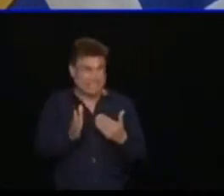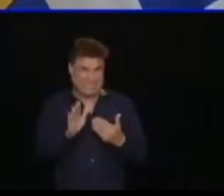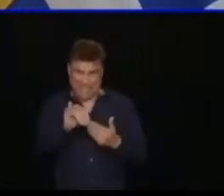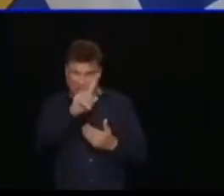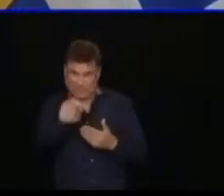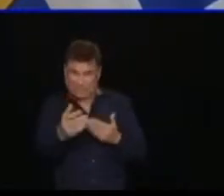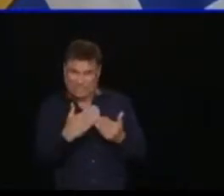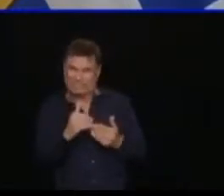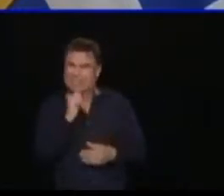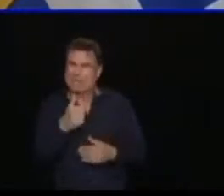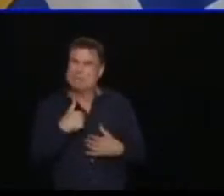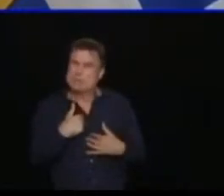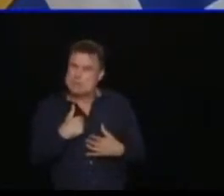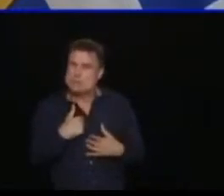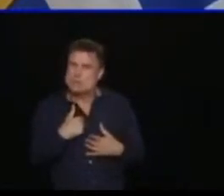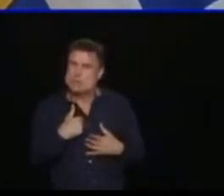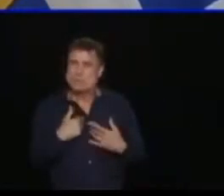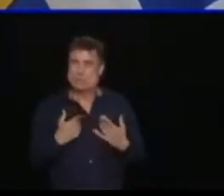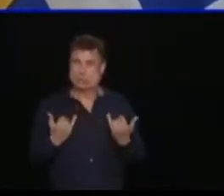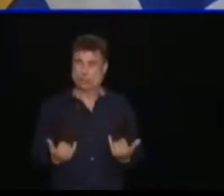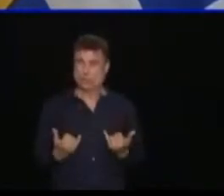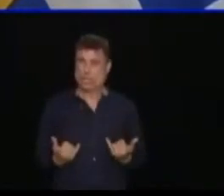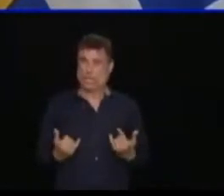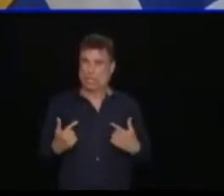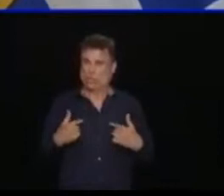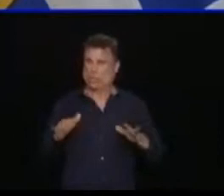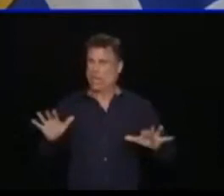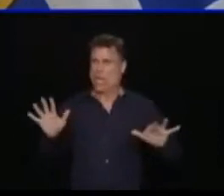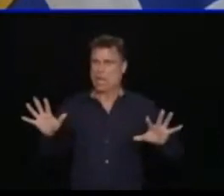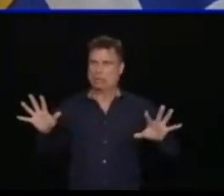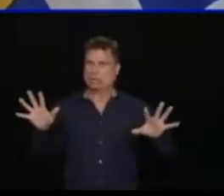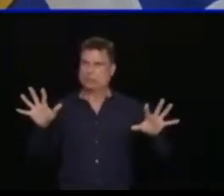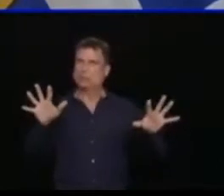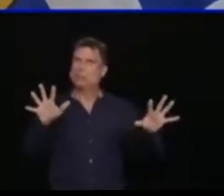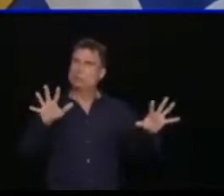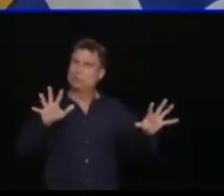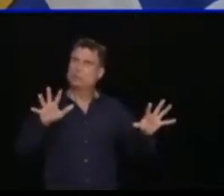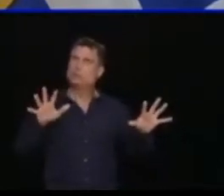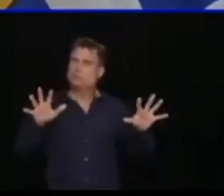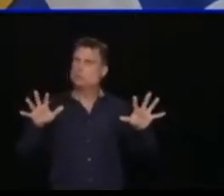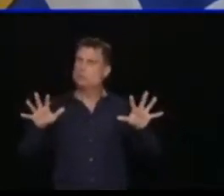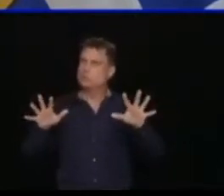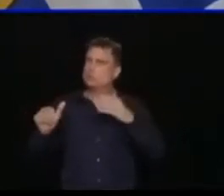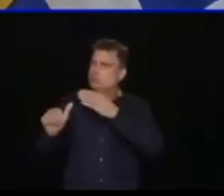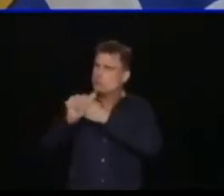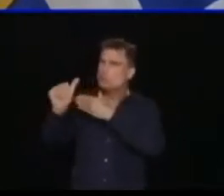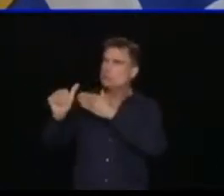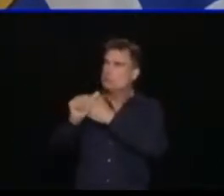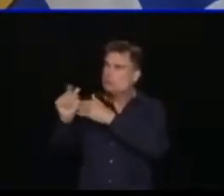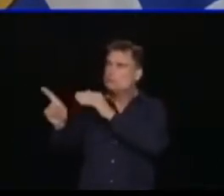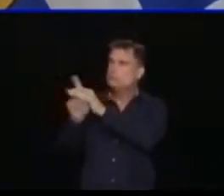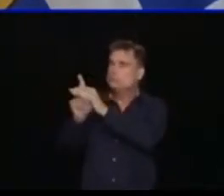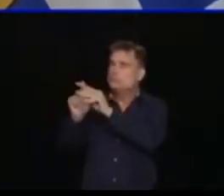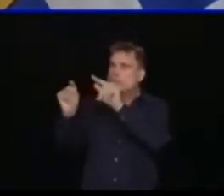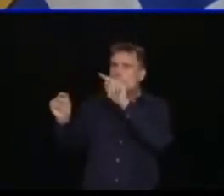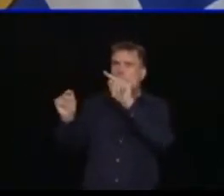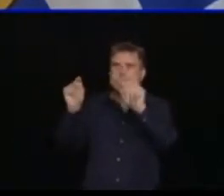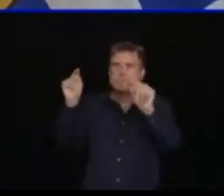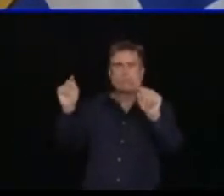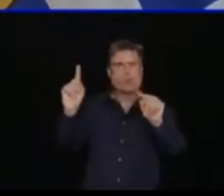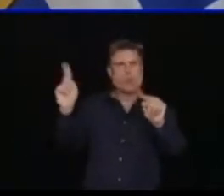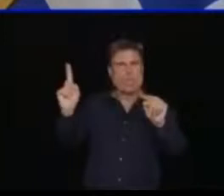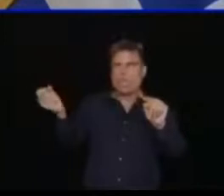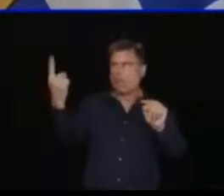the measures that would make a们现在看到了我们的所得措施主要是有限变化怎么酒吧啊，